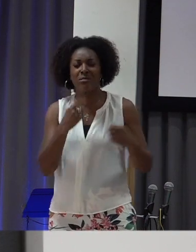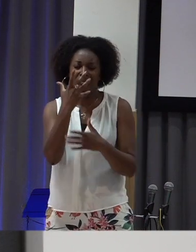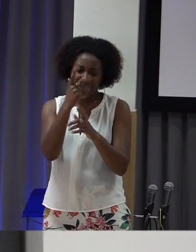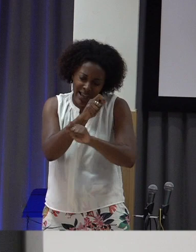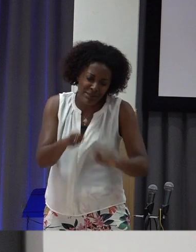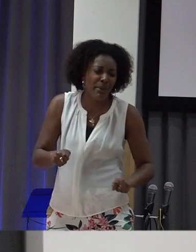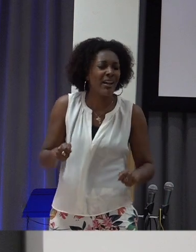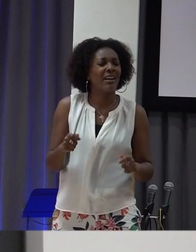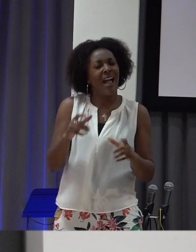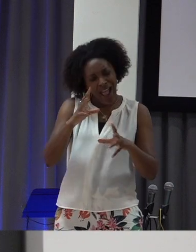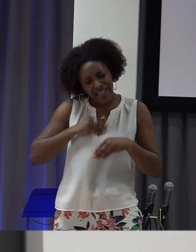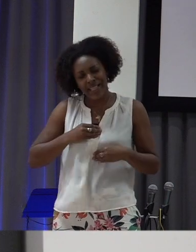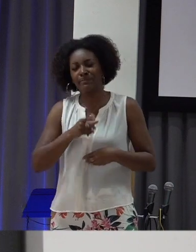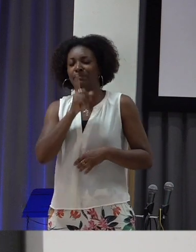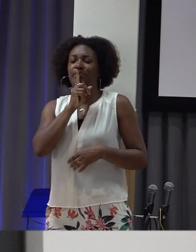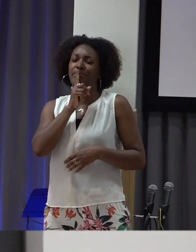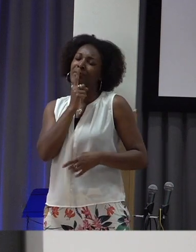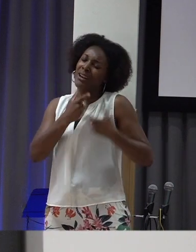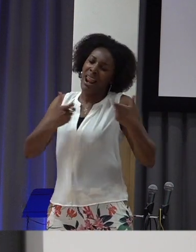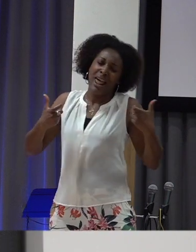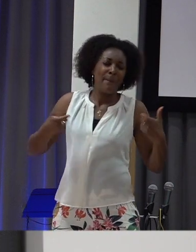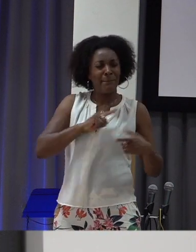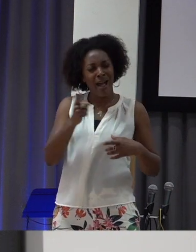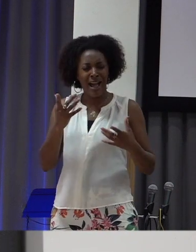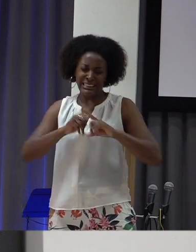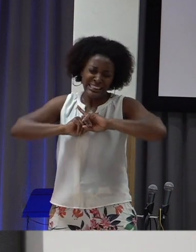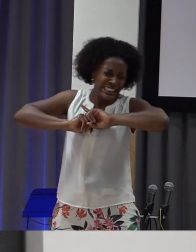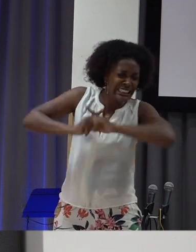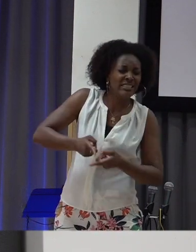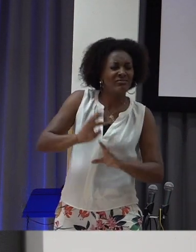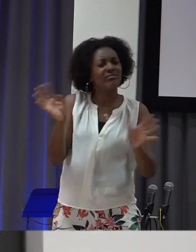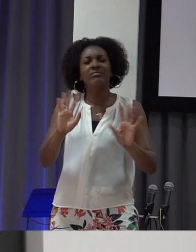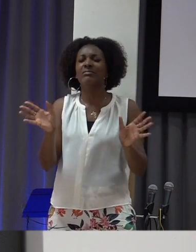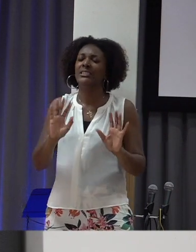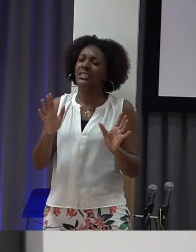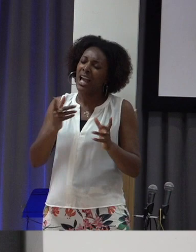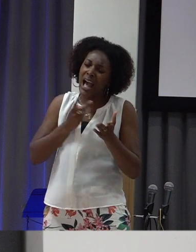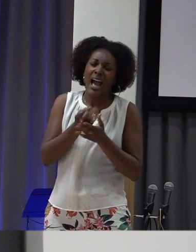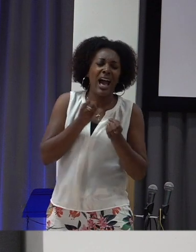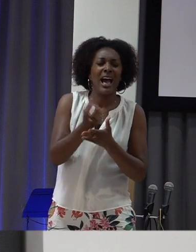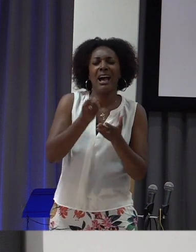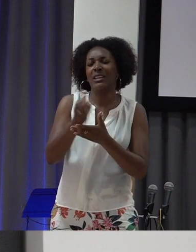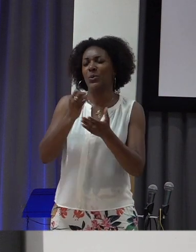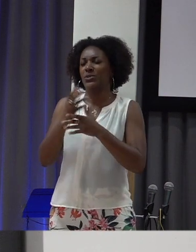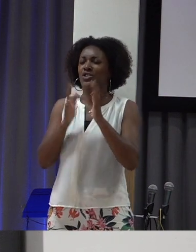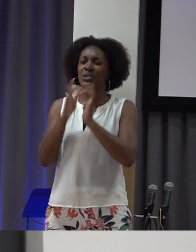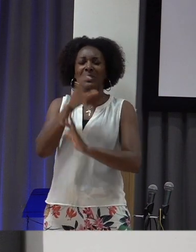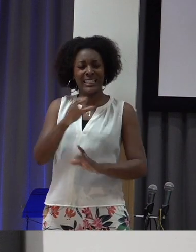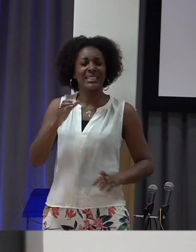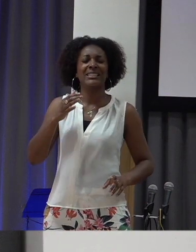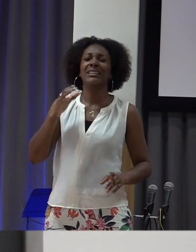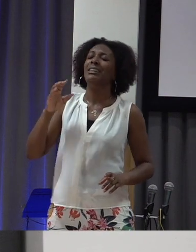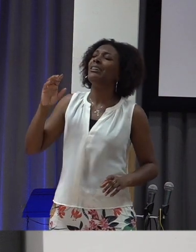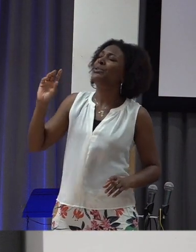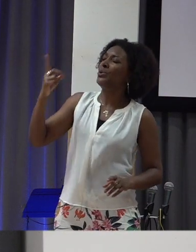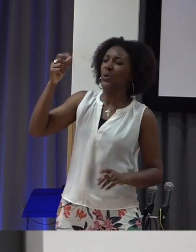jeunes qui se lèvent pour annoncer que Jésus-Christ est le Fils de Dieu et Dieu lui-même. Seigneur, bénis